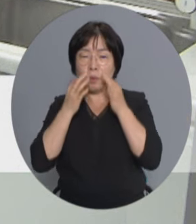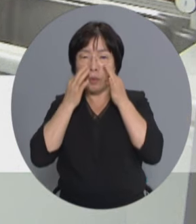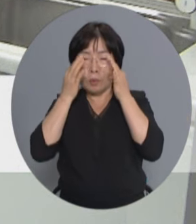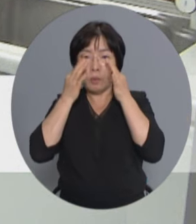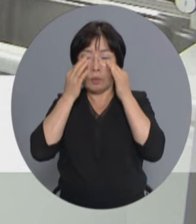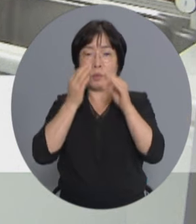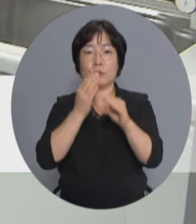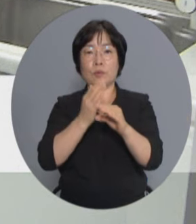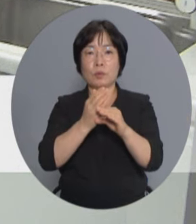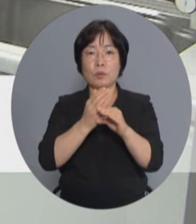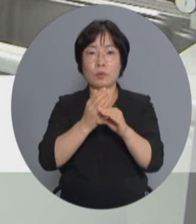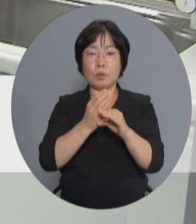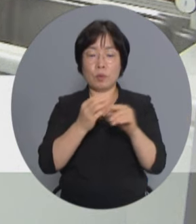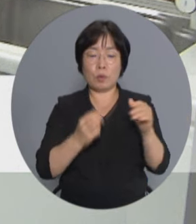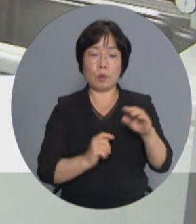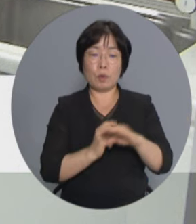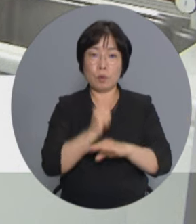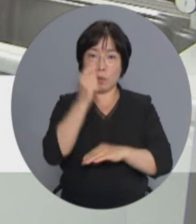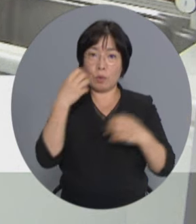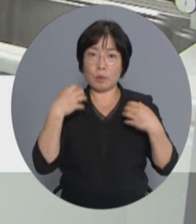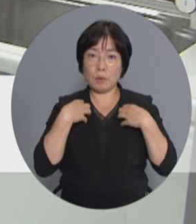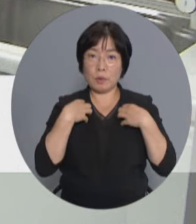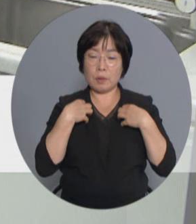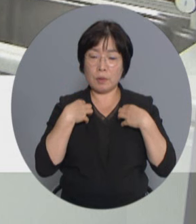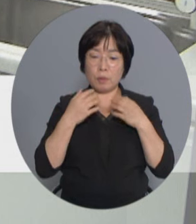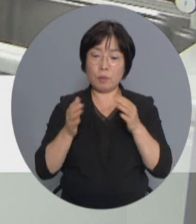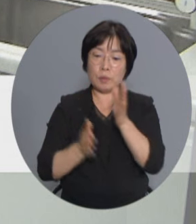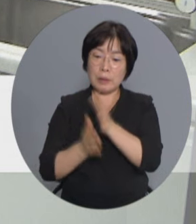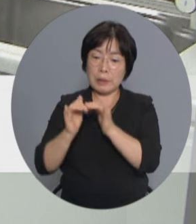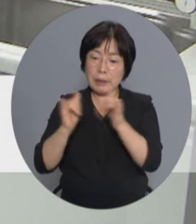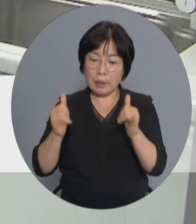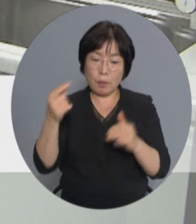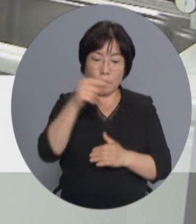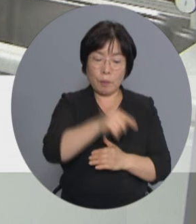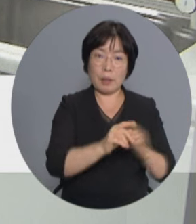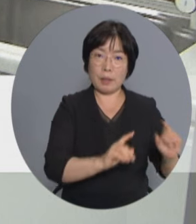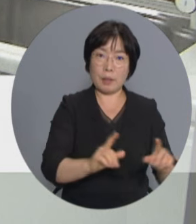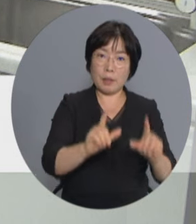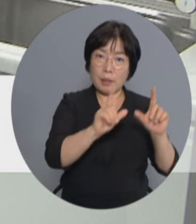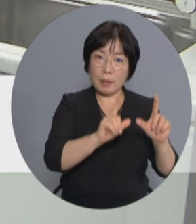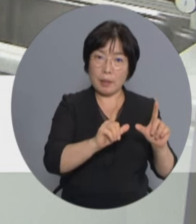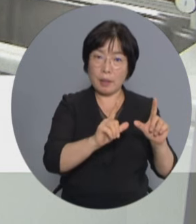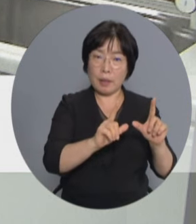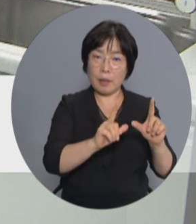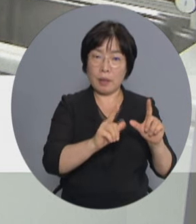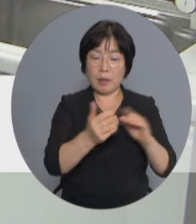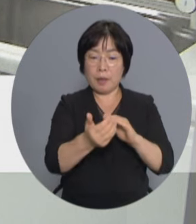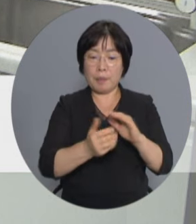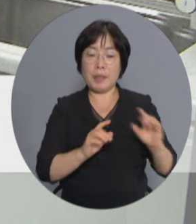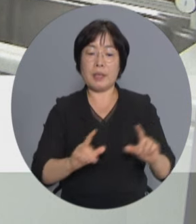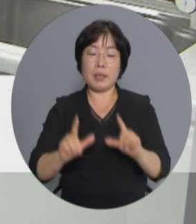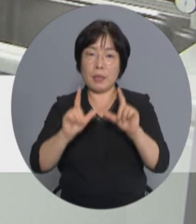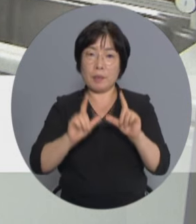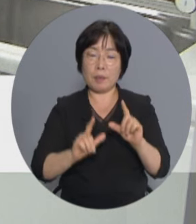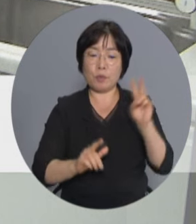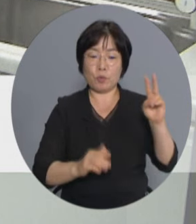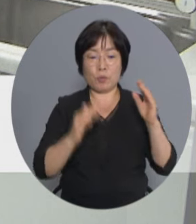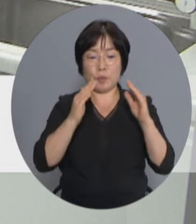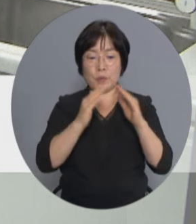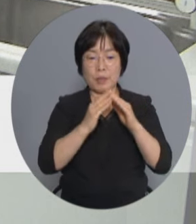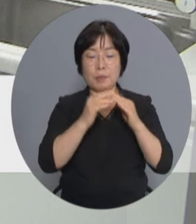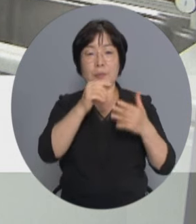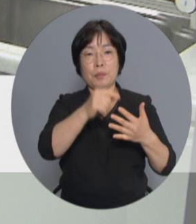쓰고 있습니다. 구흥구는 귀농 귀촌을 희망하는 도시민을 대상으로 농촌에서 미리 살아보는 두 집